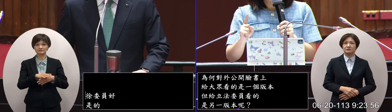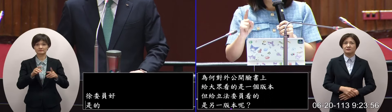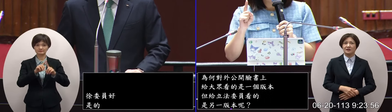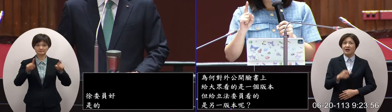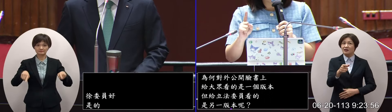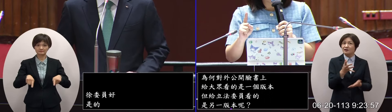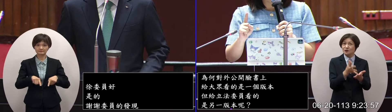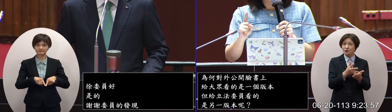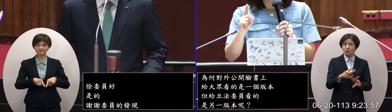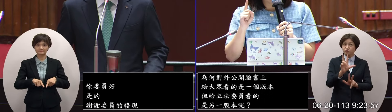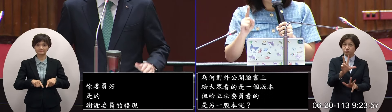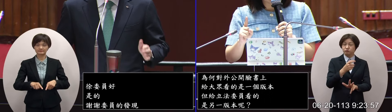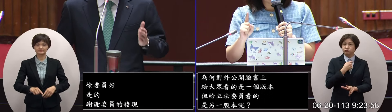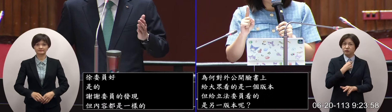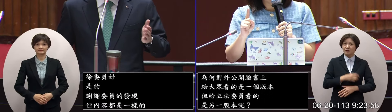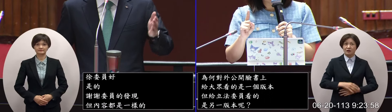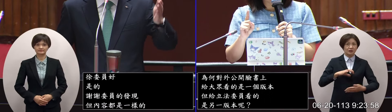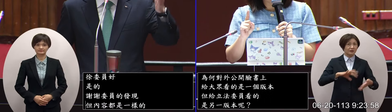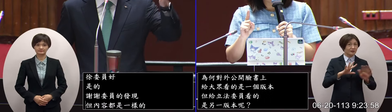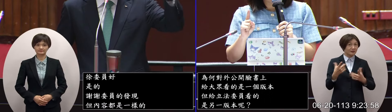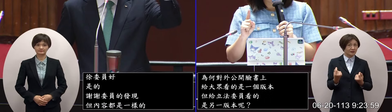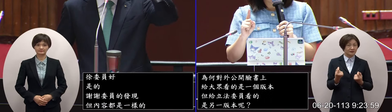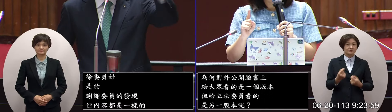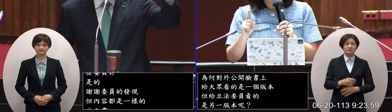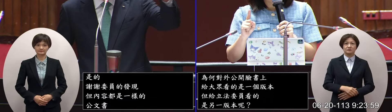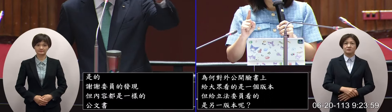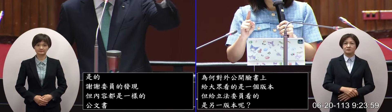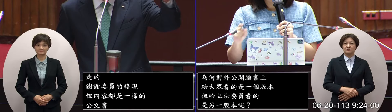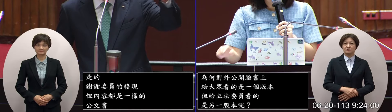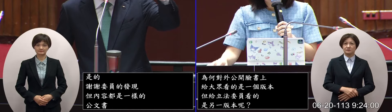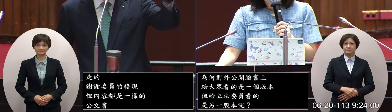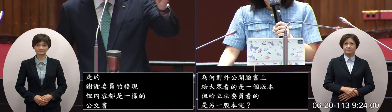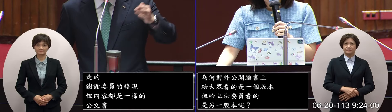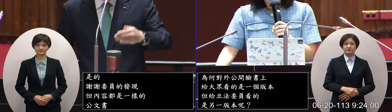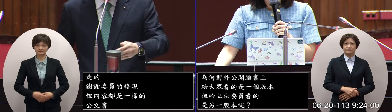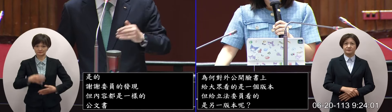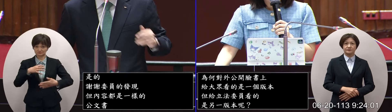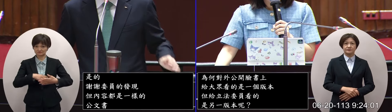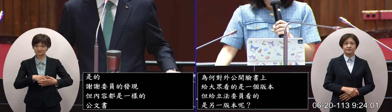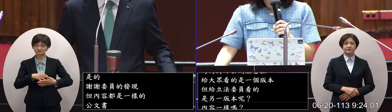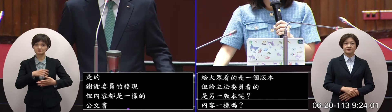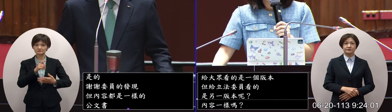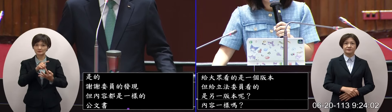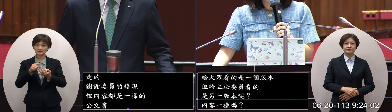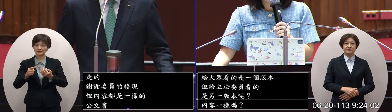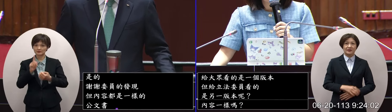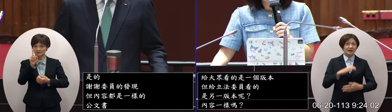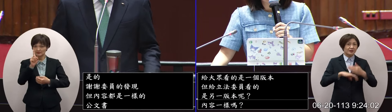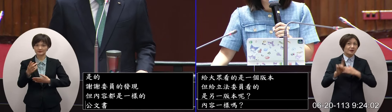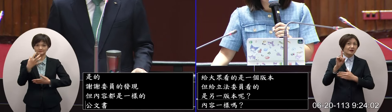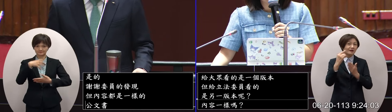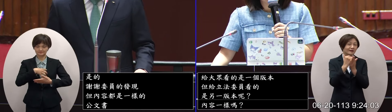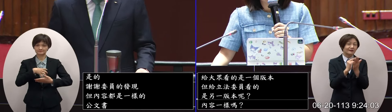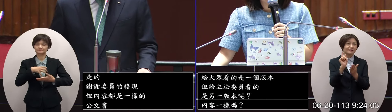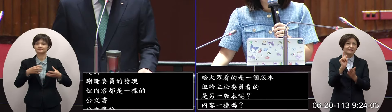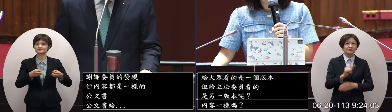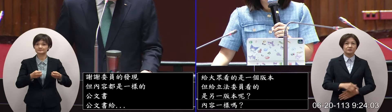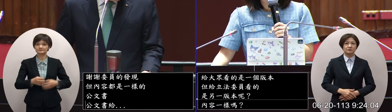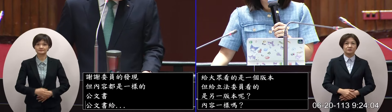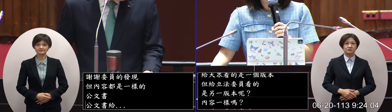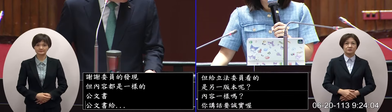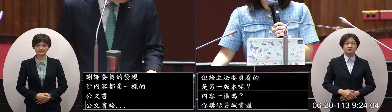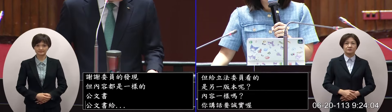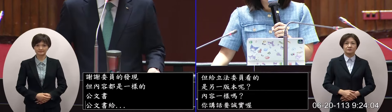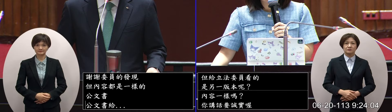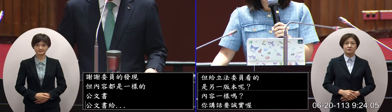你讲话要诚实哦，内容一样吗？ 我们都把这个有一项都放在内容里面来谈。 有一项是哪一项？ 就是这